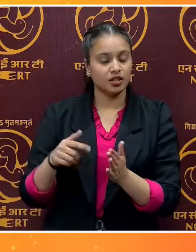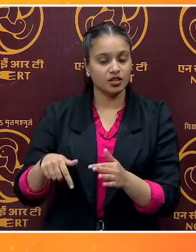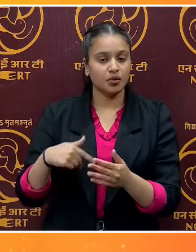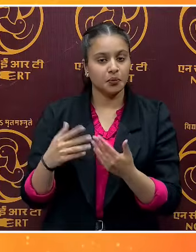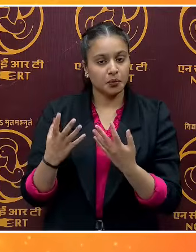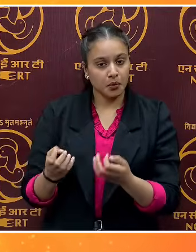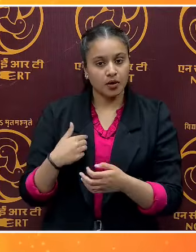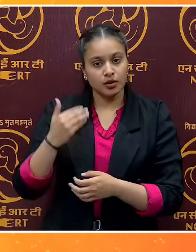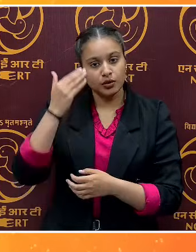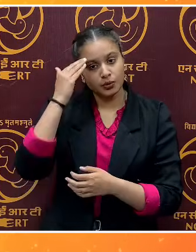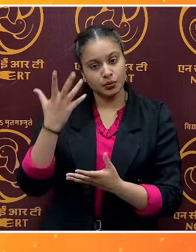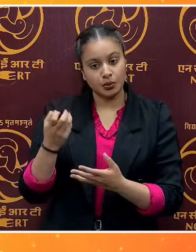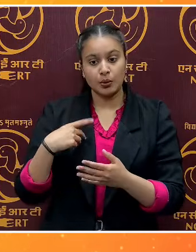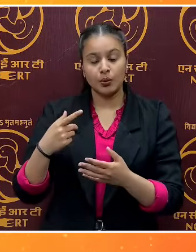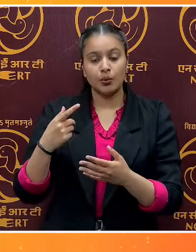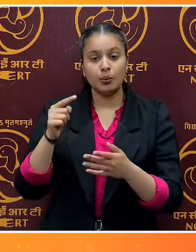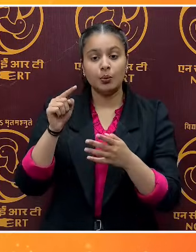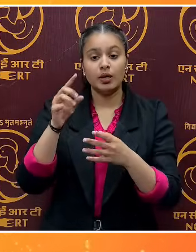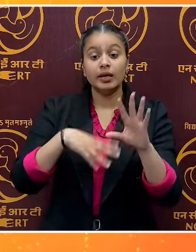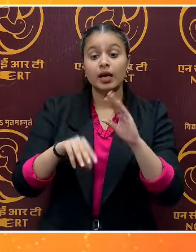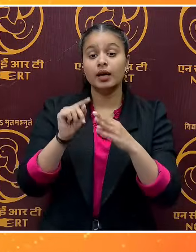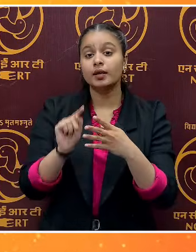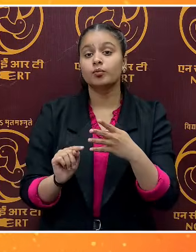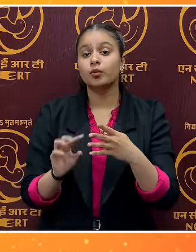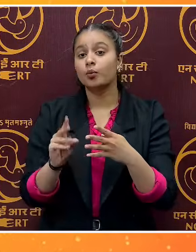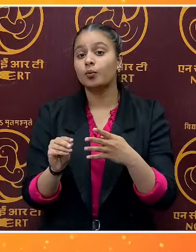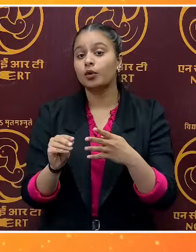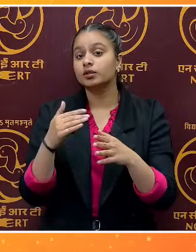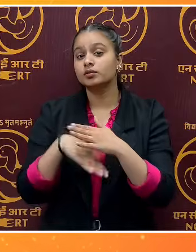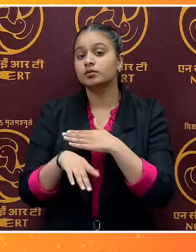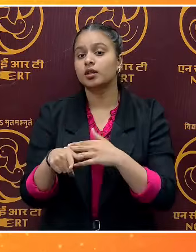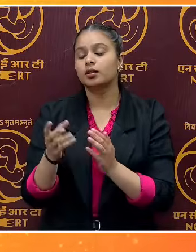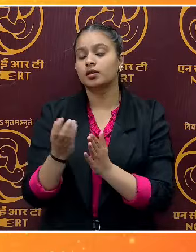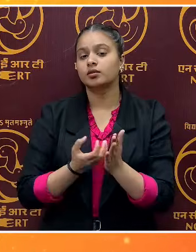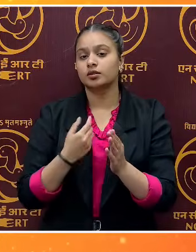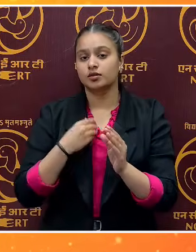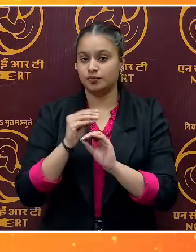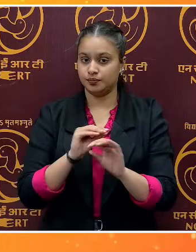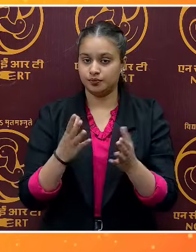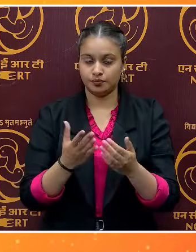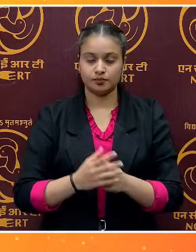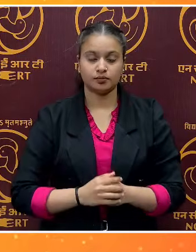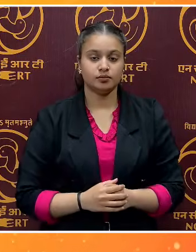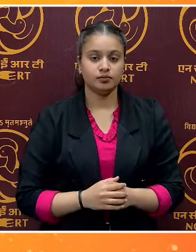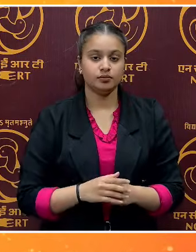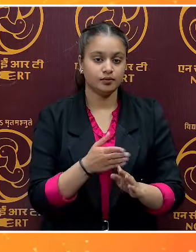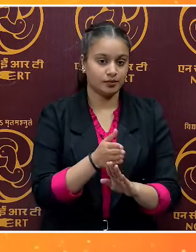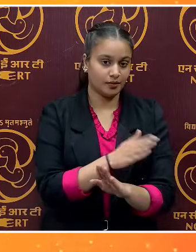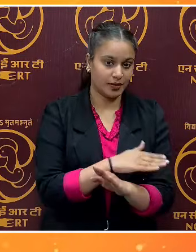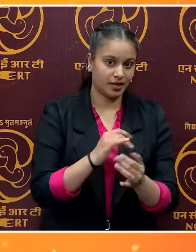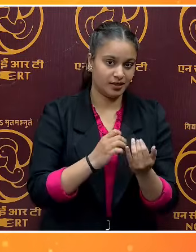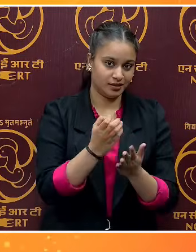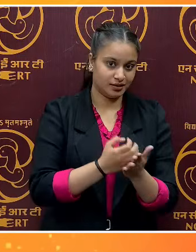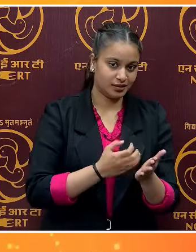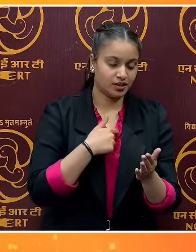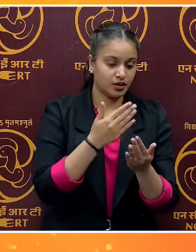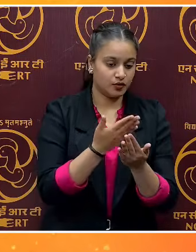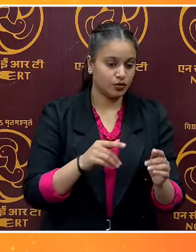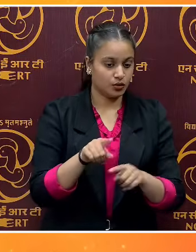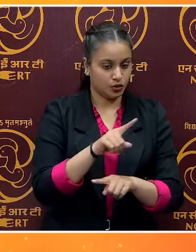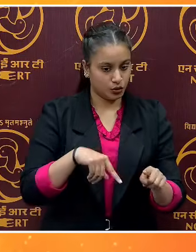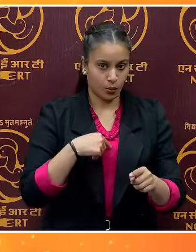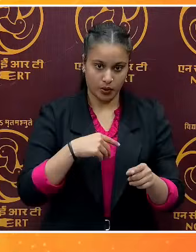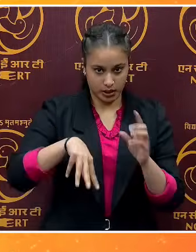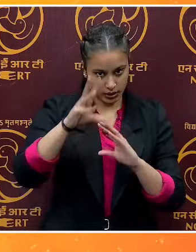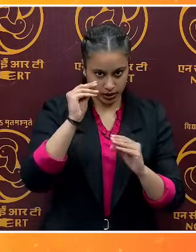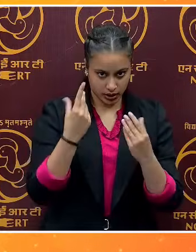वांट यू टू टेल अस अबाउट द लर्निंग ऑब्जेक्टिव ऑफ दिस सेशन मैम। Yes, sure. Renuji, in the previous session, students had learned about how to